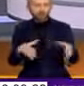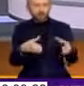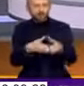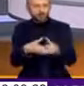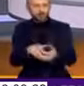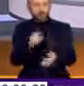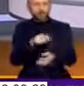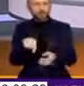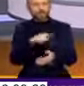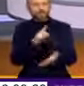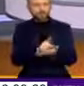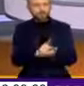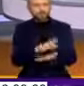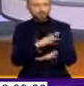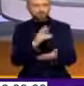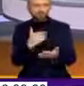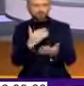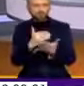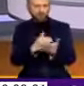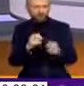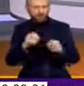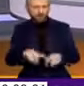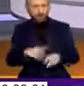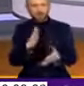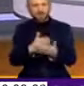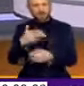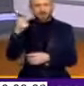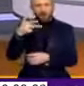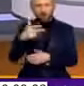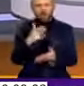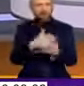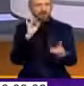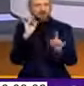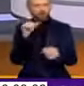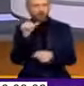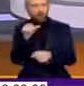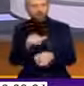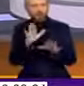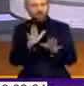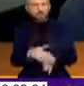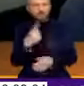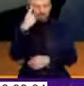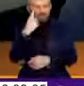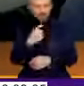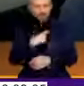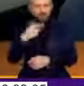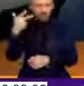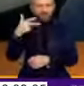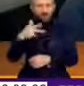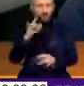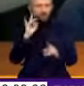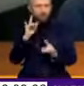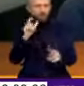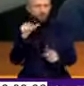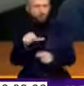Тобто вони мають мати так само якби додатки. Є камера встановлена, є тривожна кнопка. Тільки поступає сигнал з камери або з тривожної кнопки